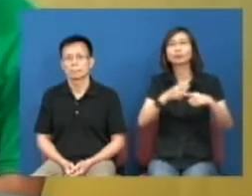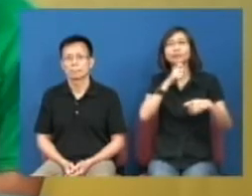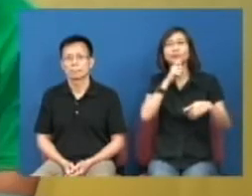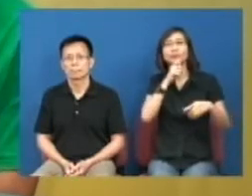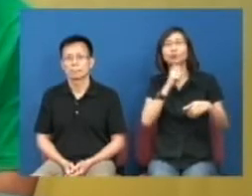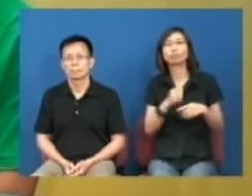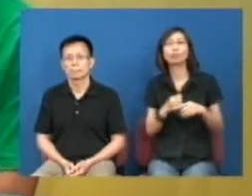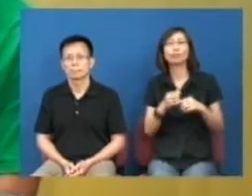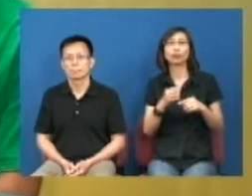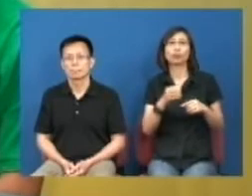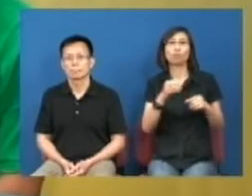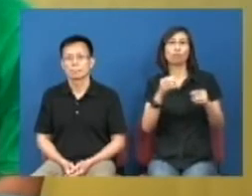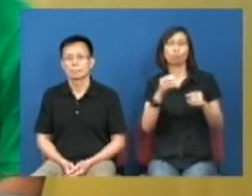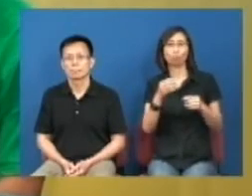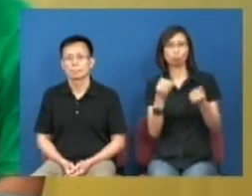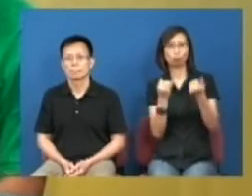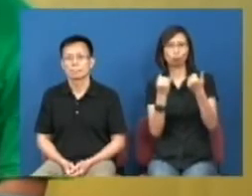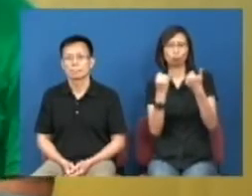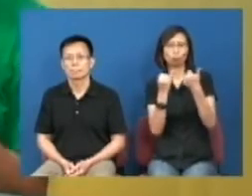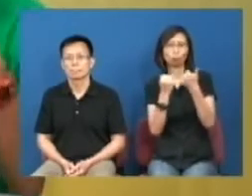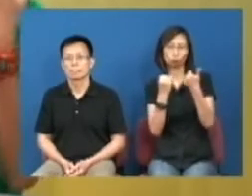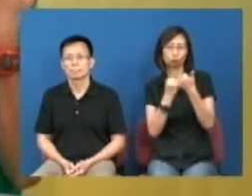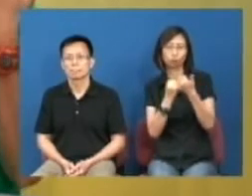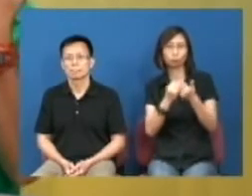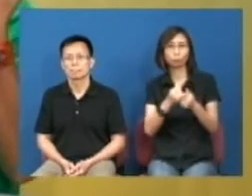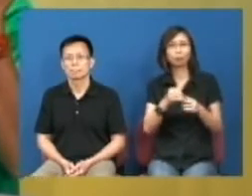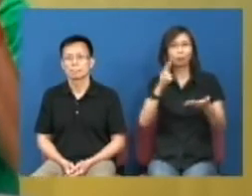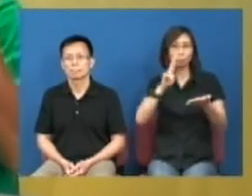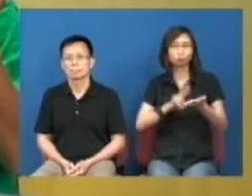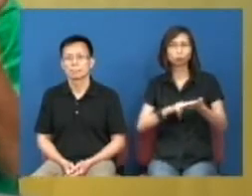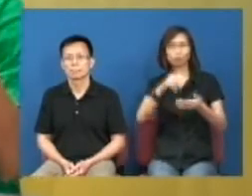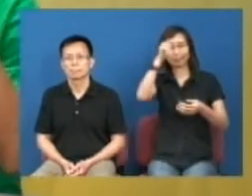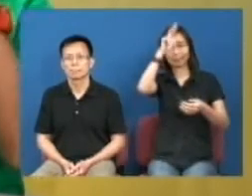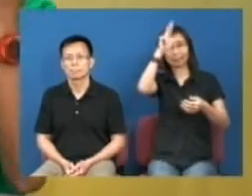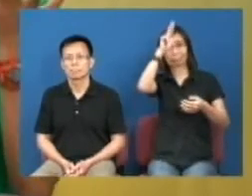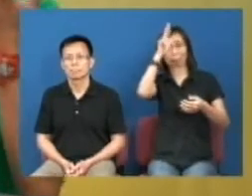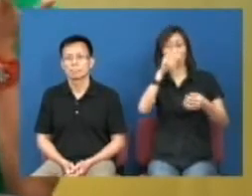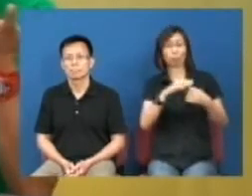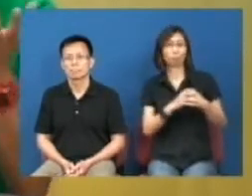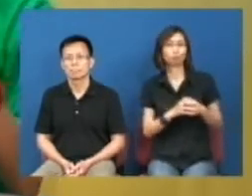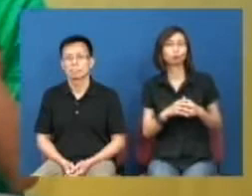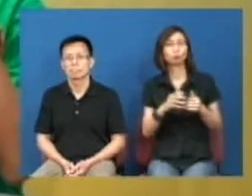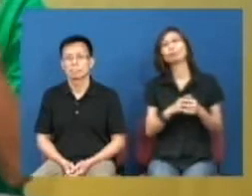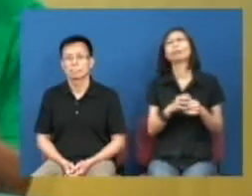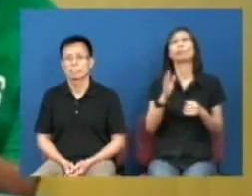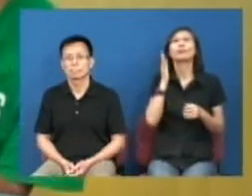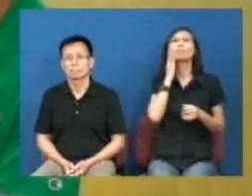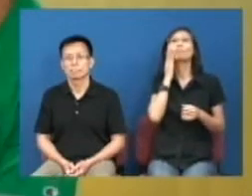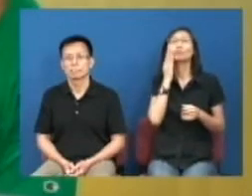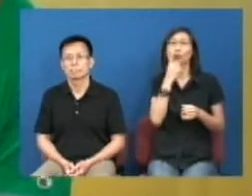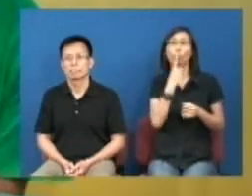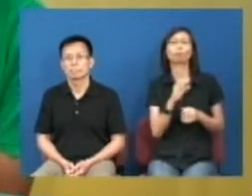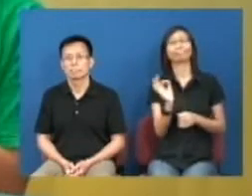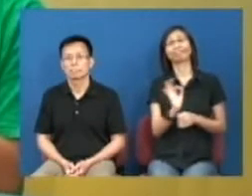信即係官方呢一種講法啦，甚至即係好面都唔紅咁樣咧，去公開咁